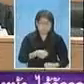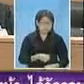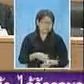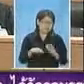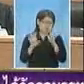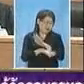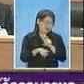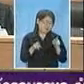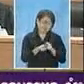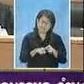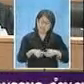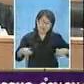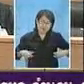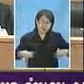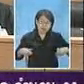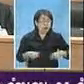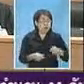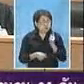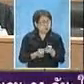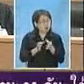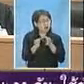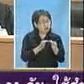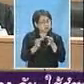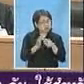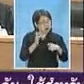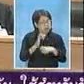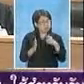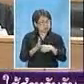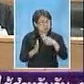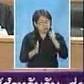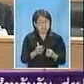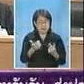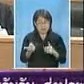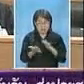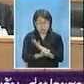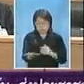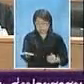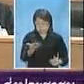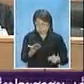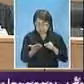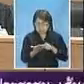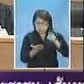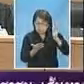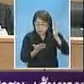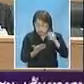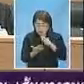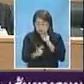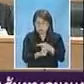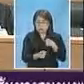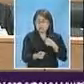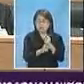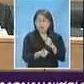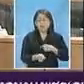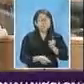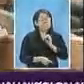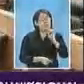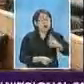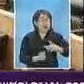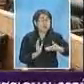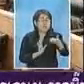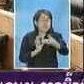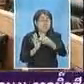านครับถ้าท่านอธิบายด้วยเหตุผลด้วยความเป็นจริงอย่างที่ท่านอธิบายเดินมาให้ผมเนี่ยท่านก็จะพูดแบบที่ผมพูดแต่ท่านบอกโอ้เบิกวันละแสนท่